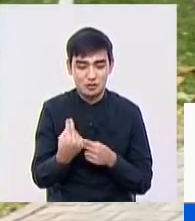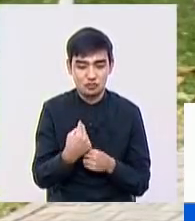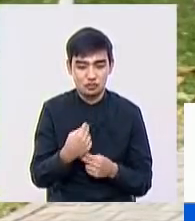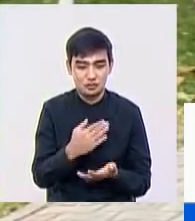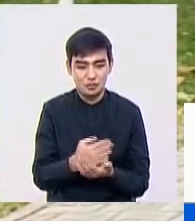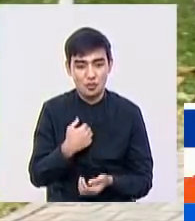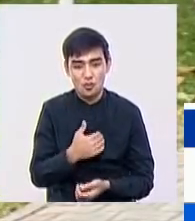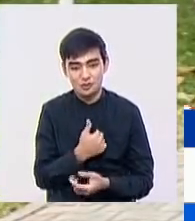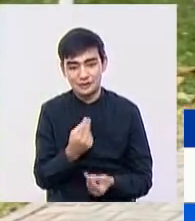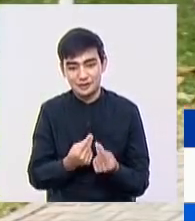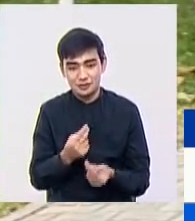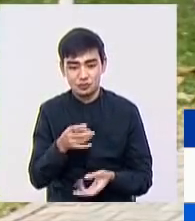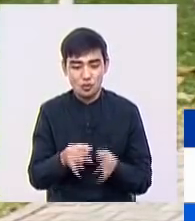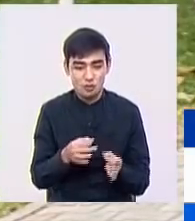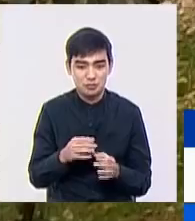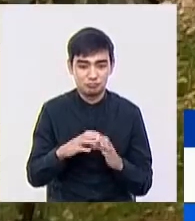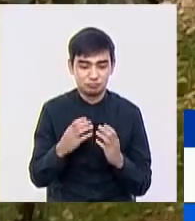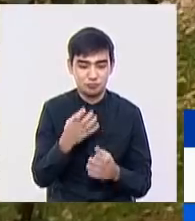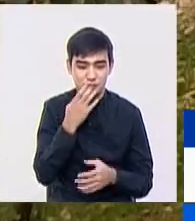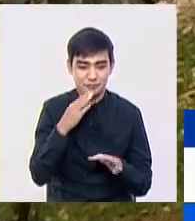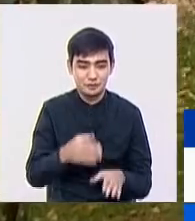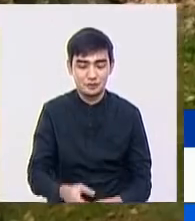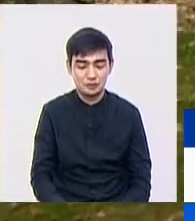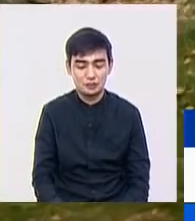лечусь. Хочется, конечно, играть в нормальном здании.